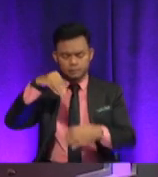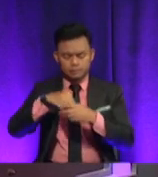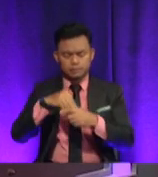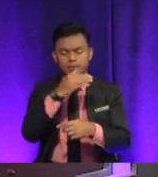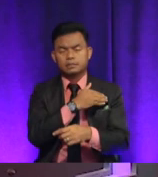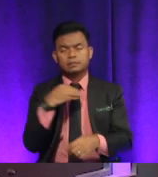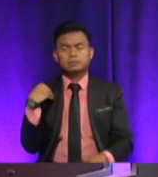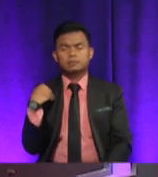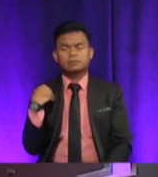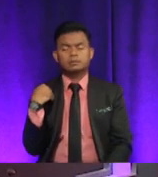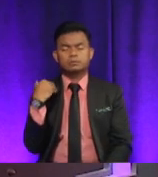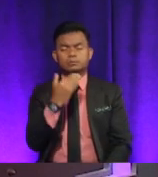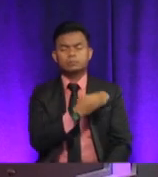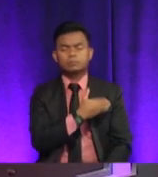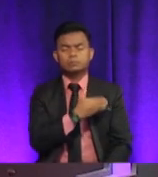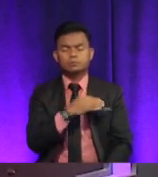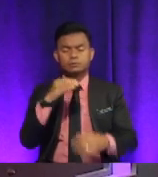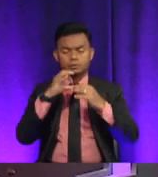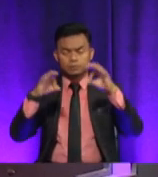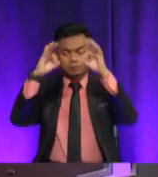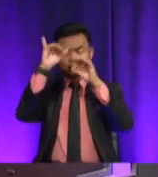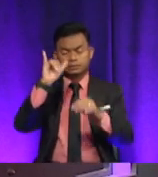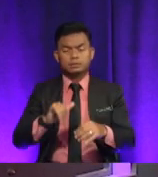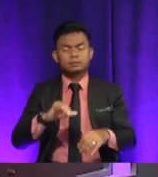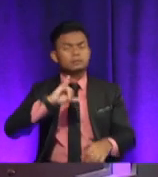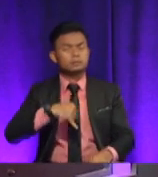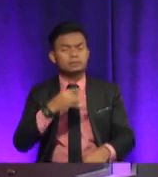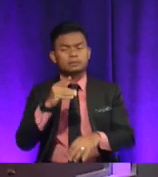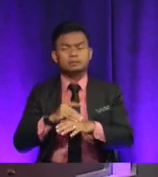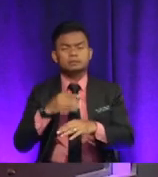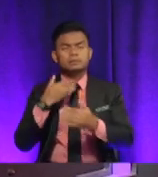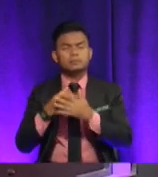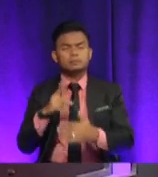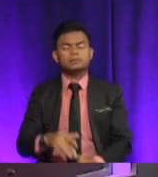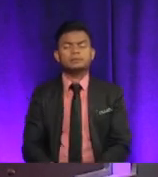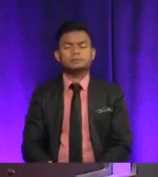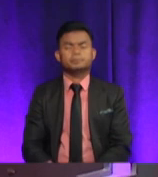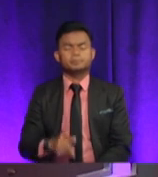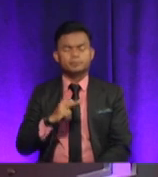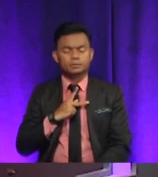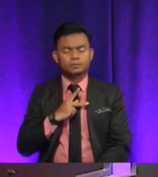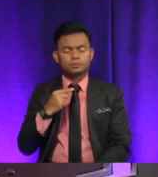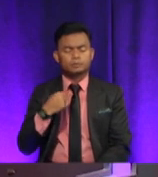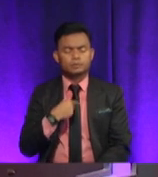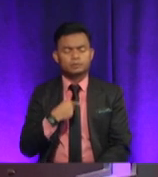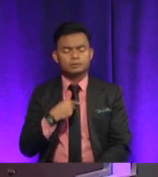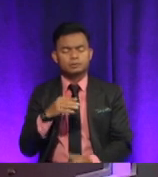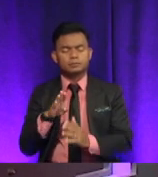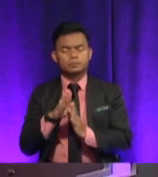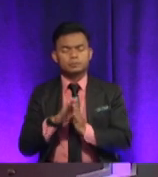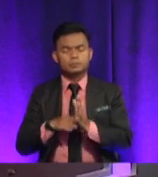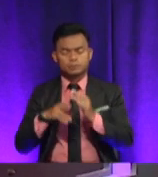yang ingin disampaikan contohnya kalau kita lihat di sini rasaku ini sangatlah ini adalah merujuk kepada bagi